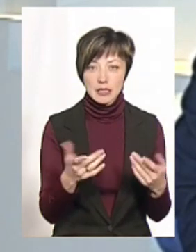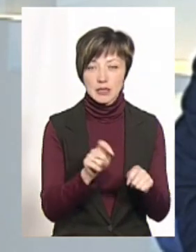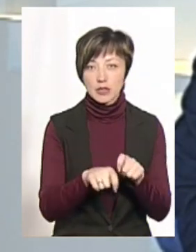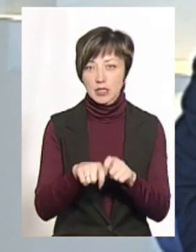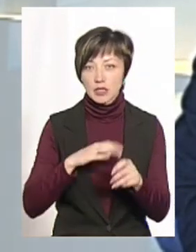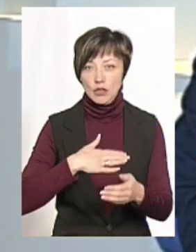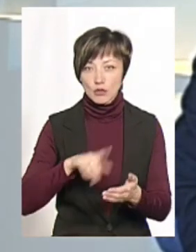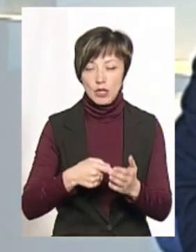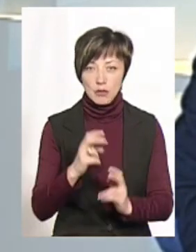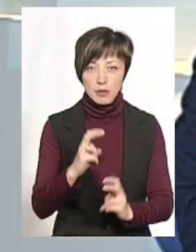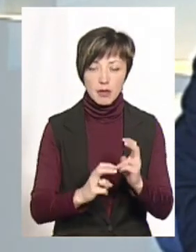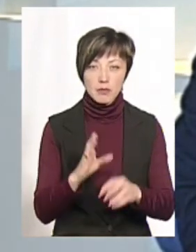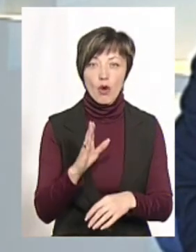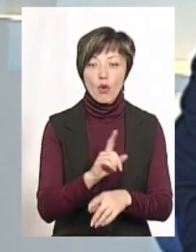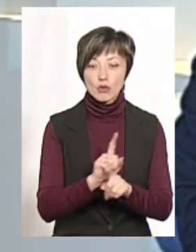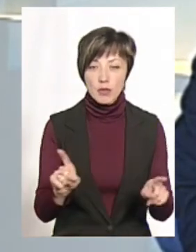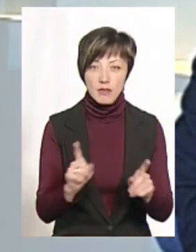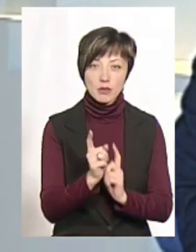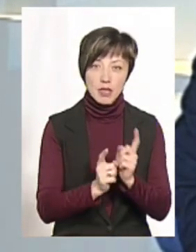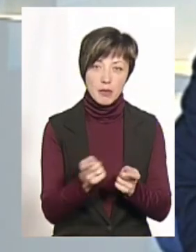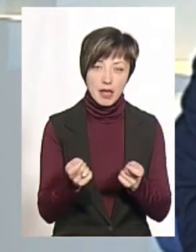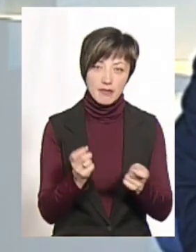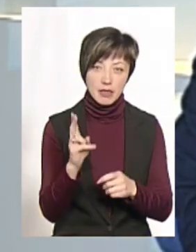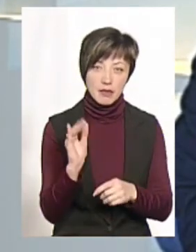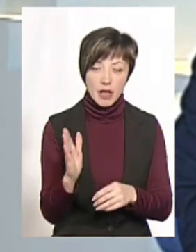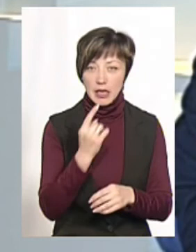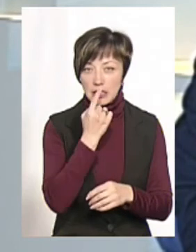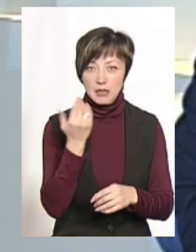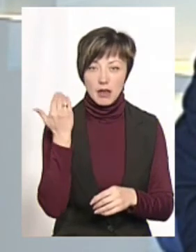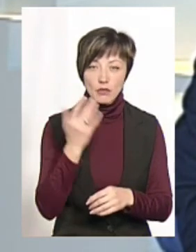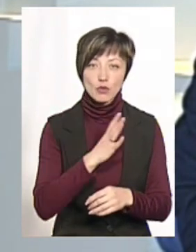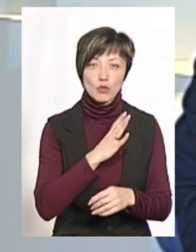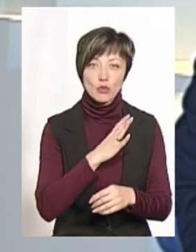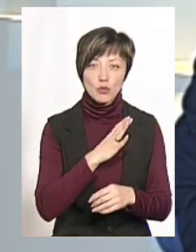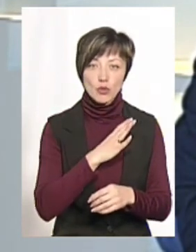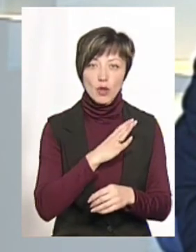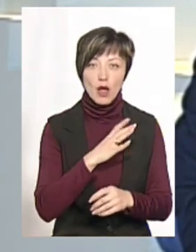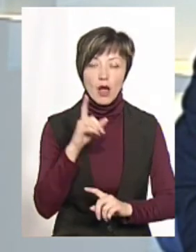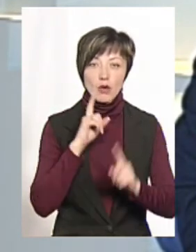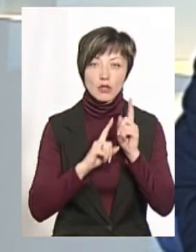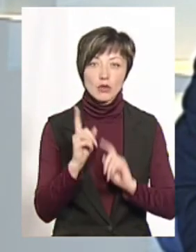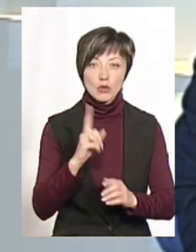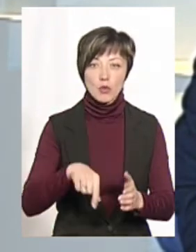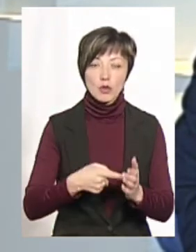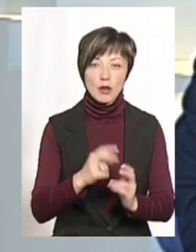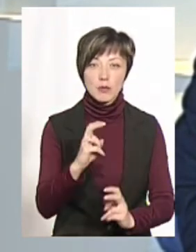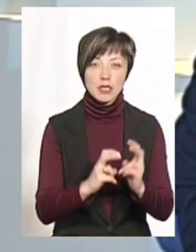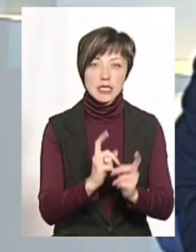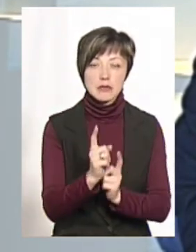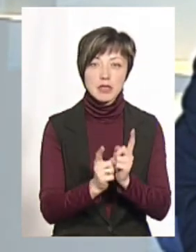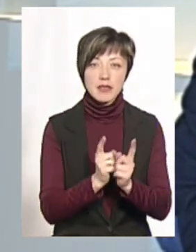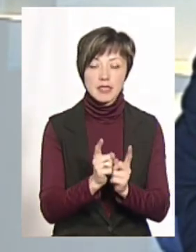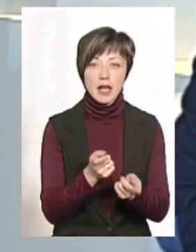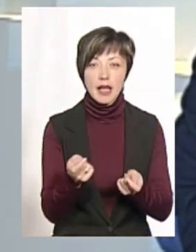аудити наших комунальних підприємств, особливо, якщо міняємо керівників. Зовсім нещодавно в нас був аудит на одному з комунальних підприємств, де